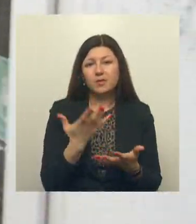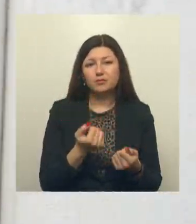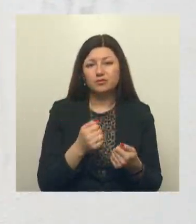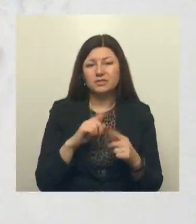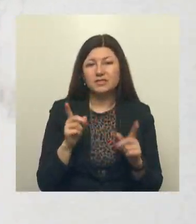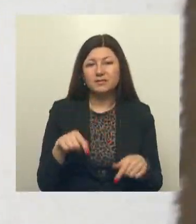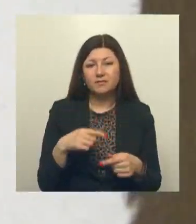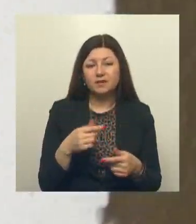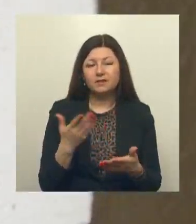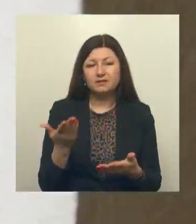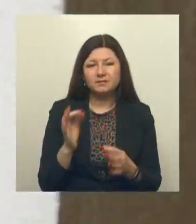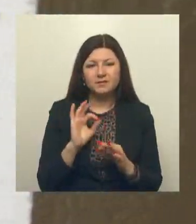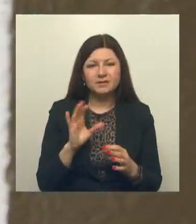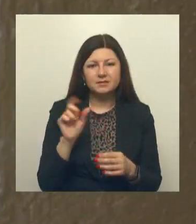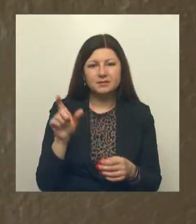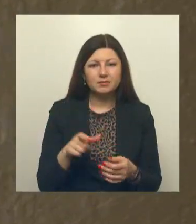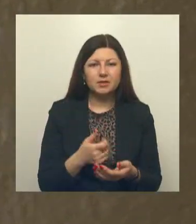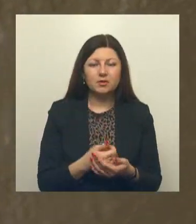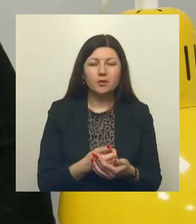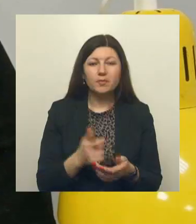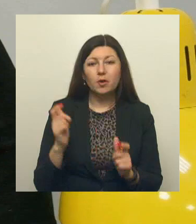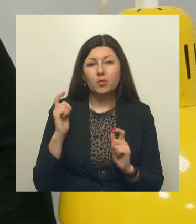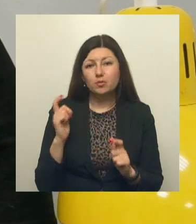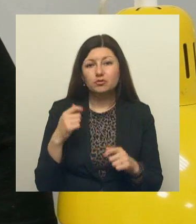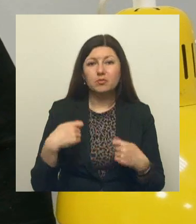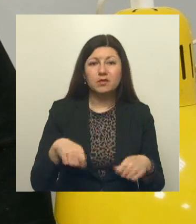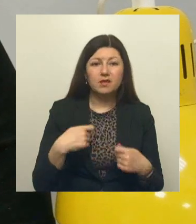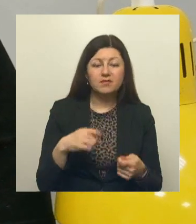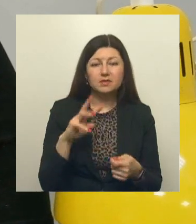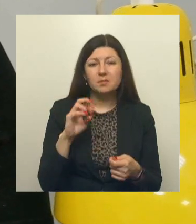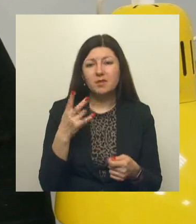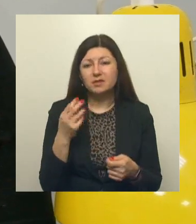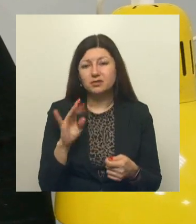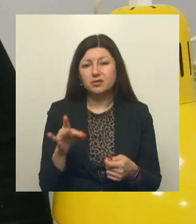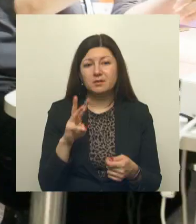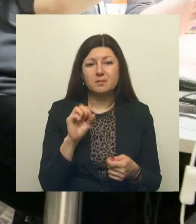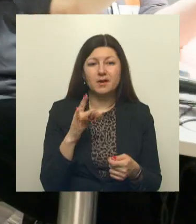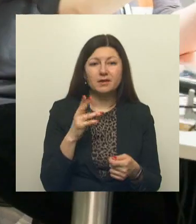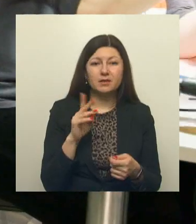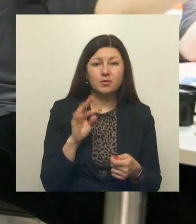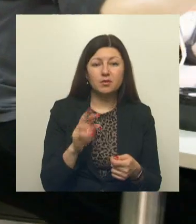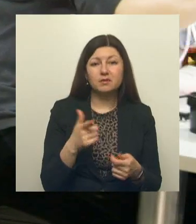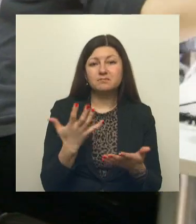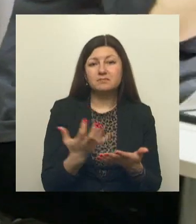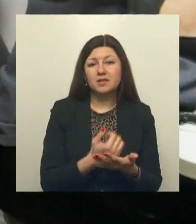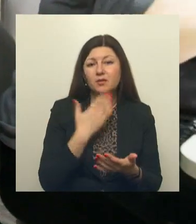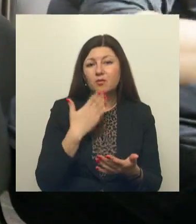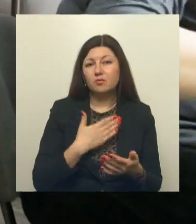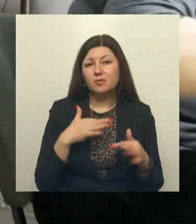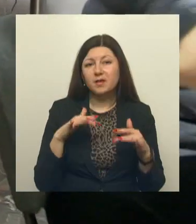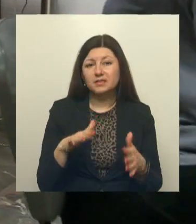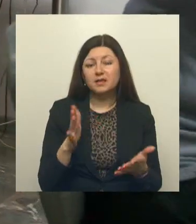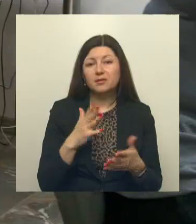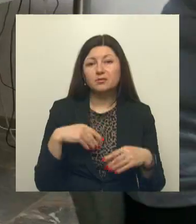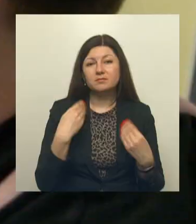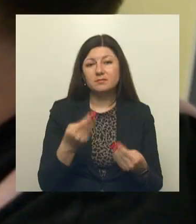Наш герой не исключение. Грузчик, продавец, менеджер, маркетолог. Найти любимое дело, которое при этом приносило бы